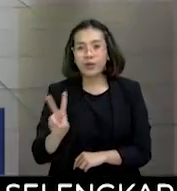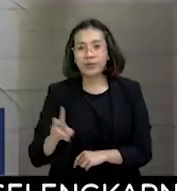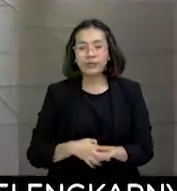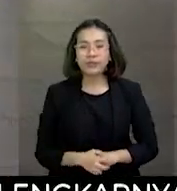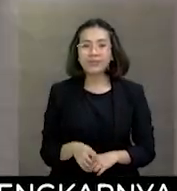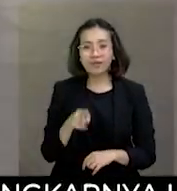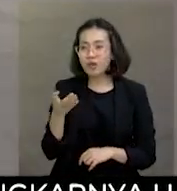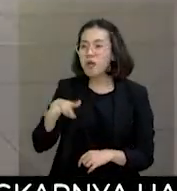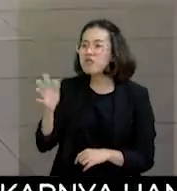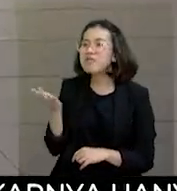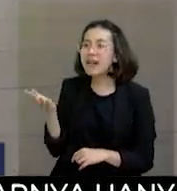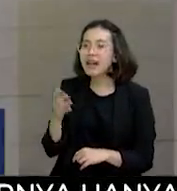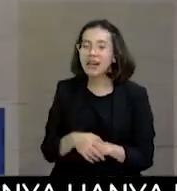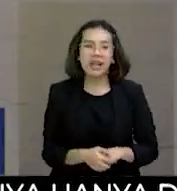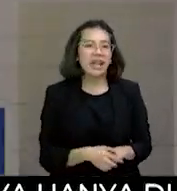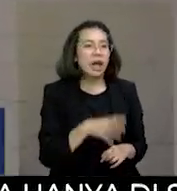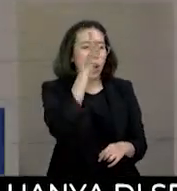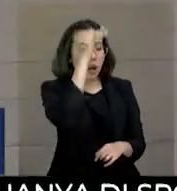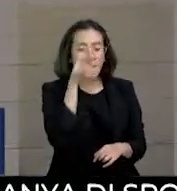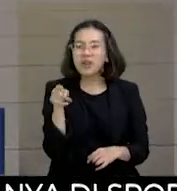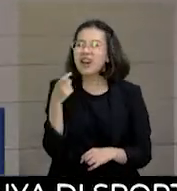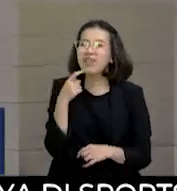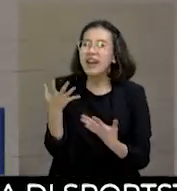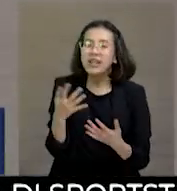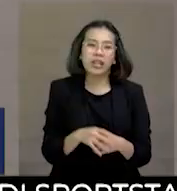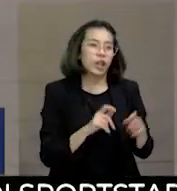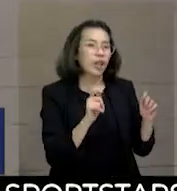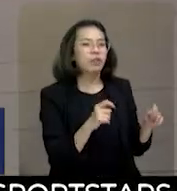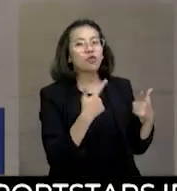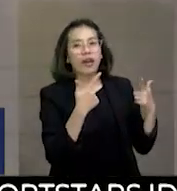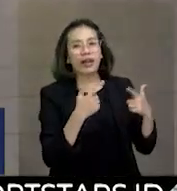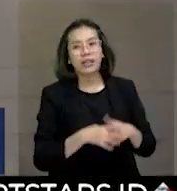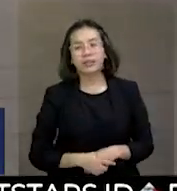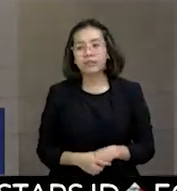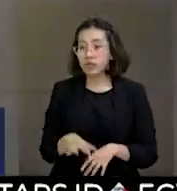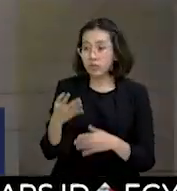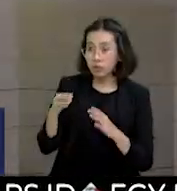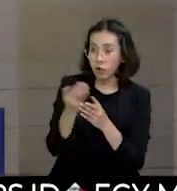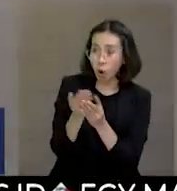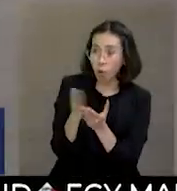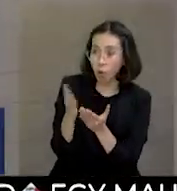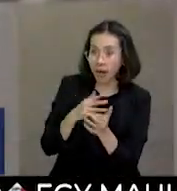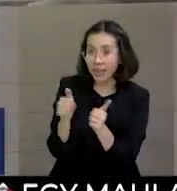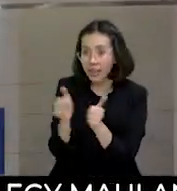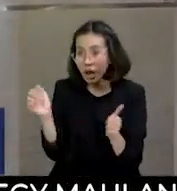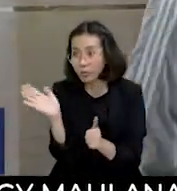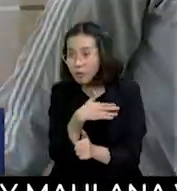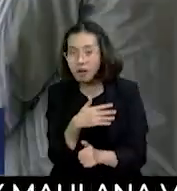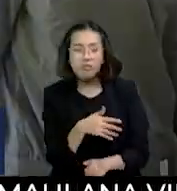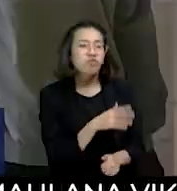Mau ke Bali, Mbak, ya? Dalam rangka? Liburan sih. Liburan, ya? Terus bagaimana persyaratan dokumen kesehatan? Udah lengkap